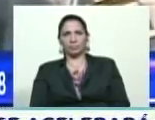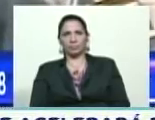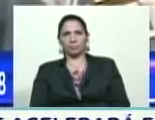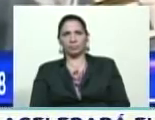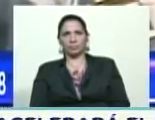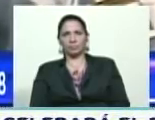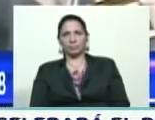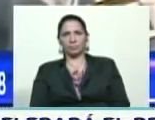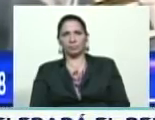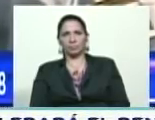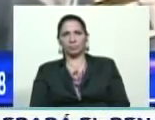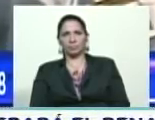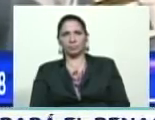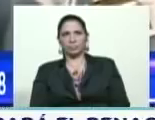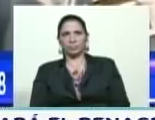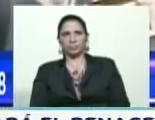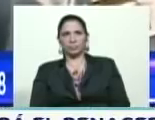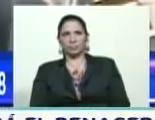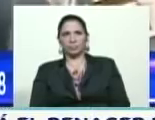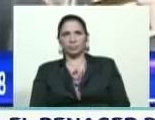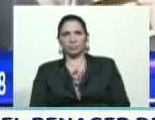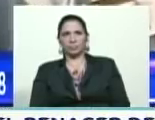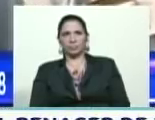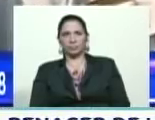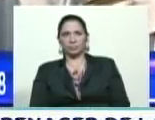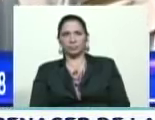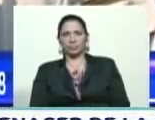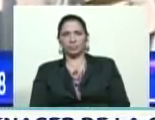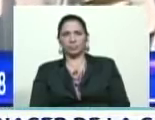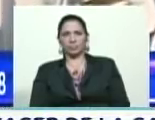обороны нашу программу немножко расширить.